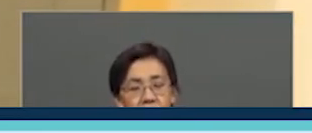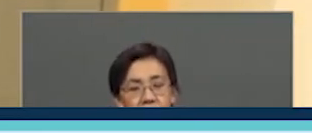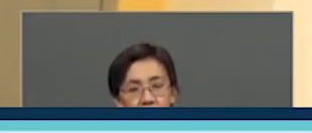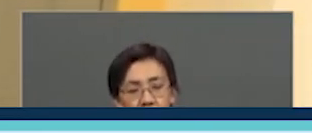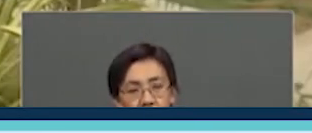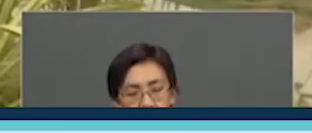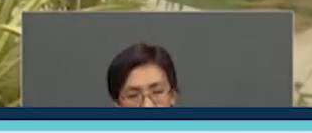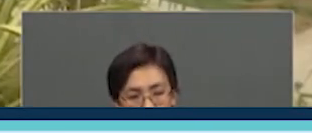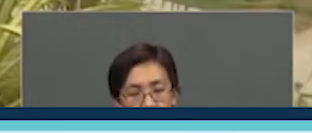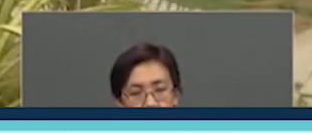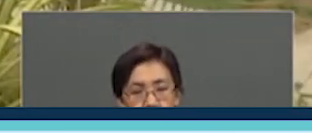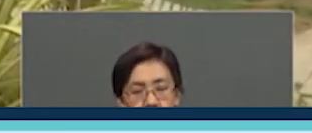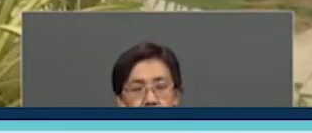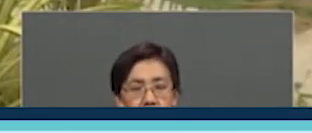นภัสแสนตุ้มรายงาน